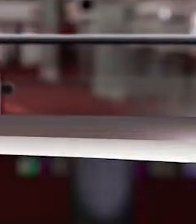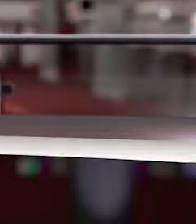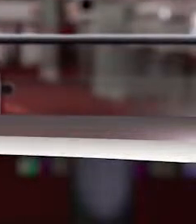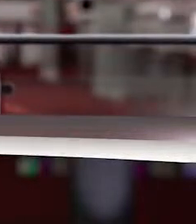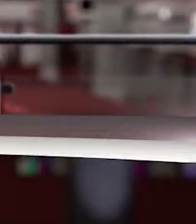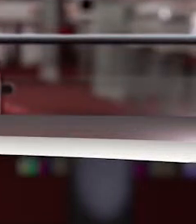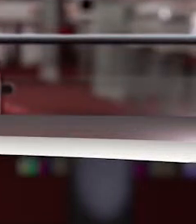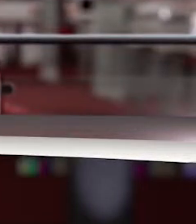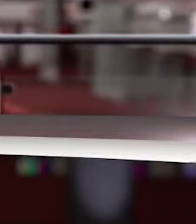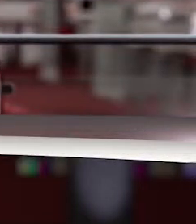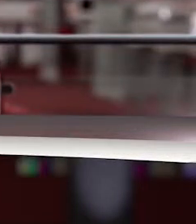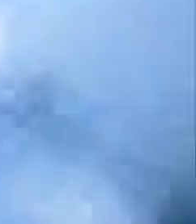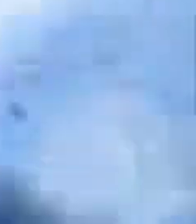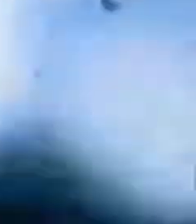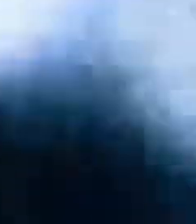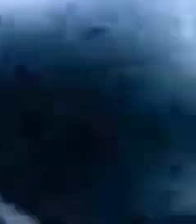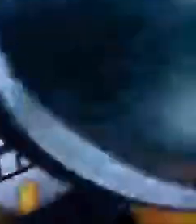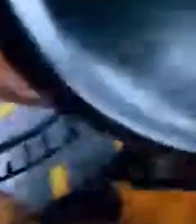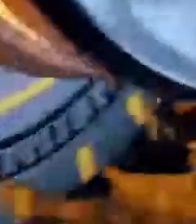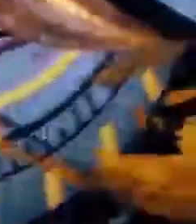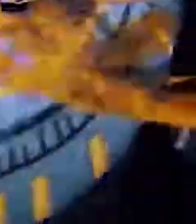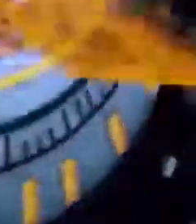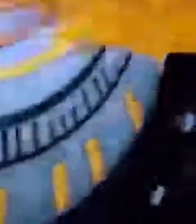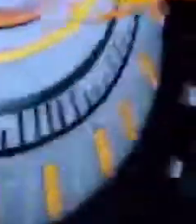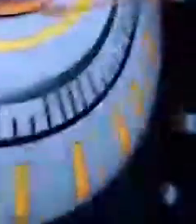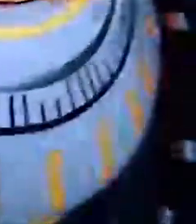தொடர்பது முதன்மை செய்தி.